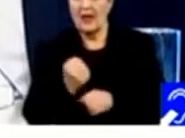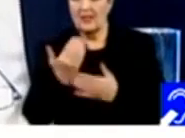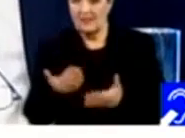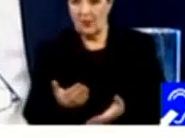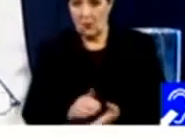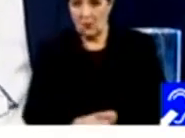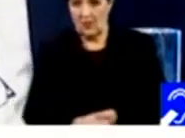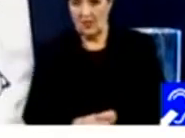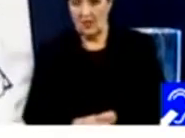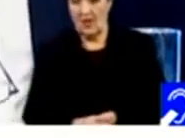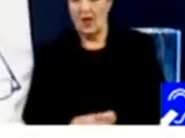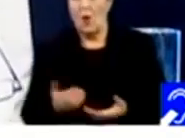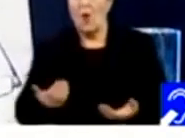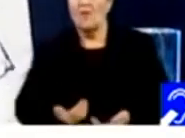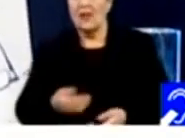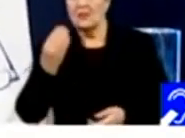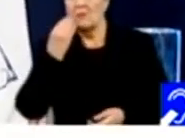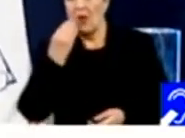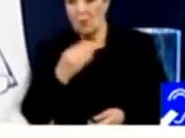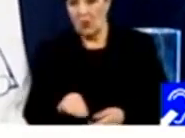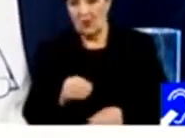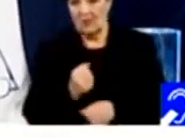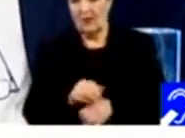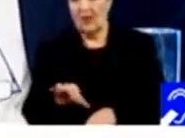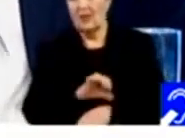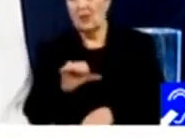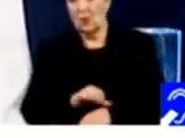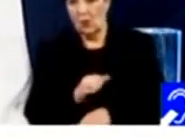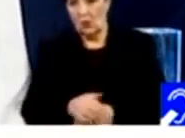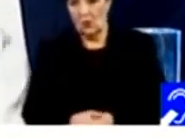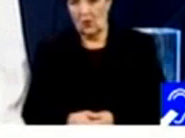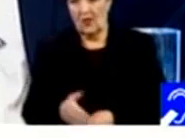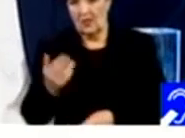natură să ne asigure o viață mai da, bună cei care și vând confort. Droguri.